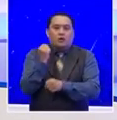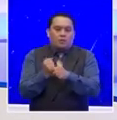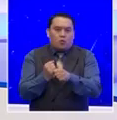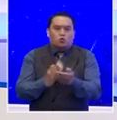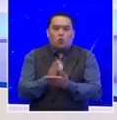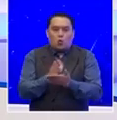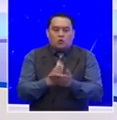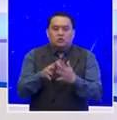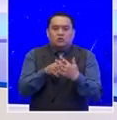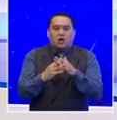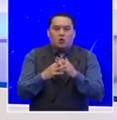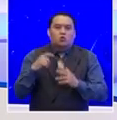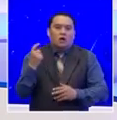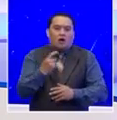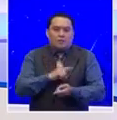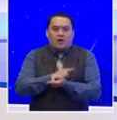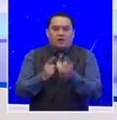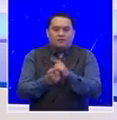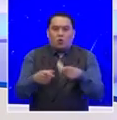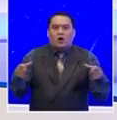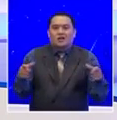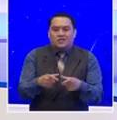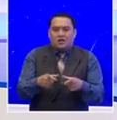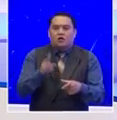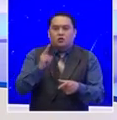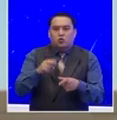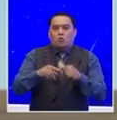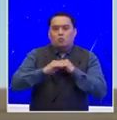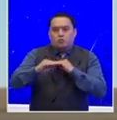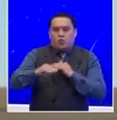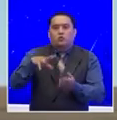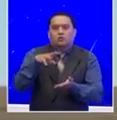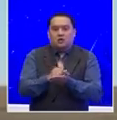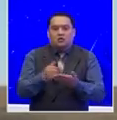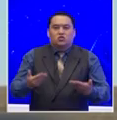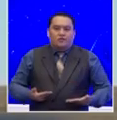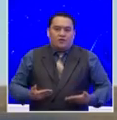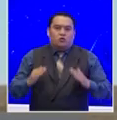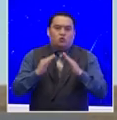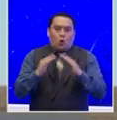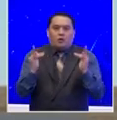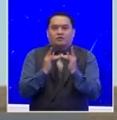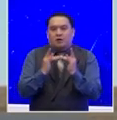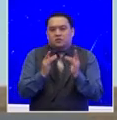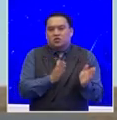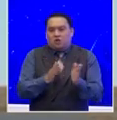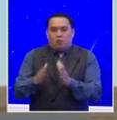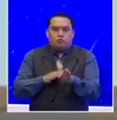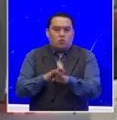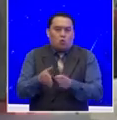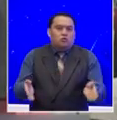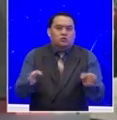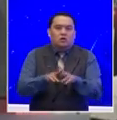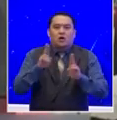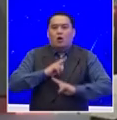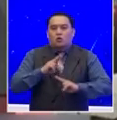из крупнейших сельхозформирований перевели на карантин. Те, кто занят в поле, теперь живут неподалеку в общежитии. Полностью закрыты на работе